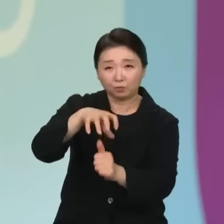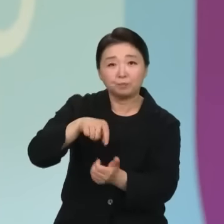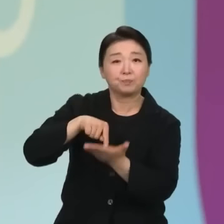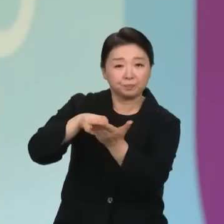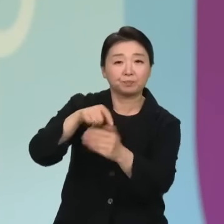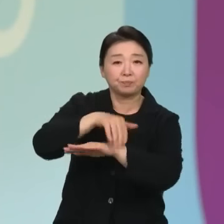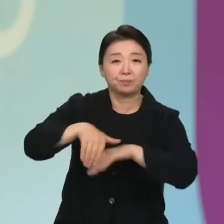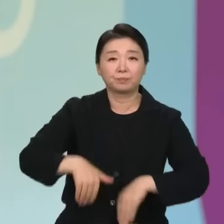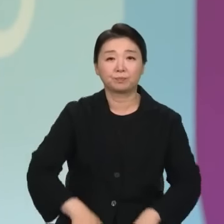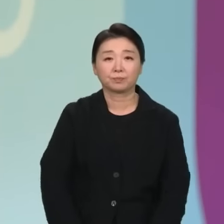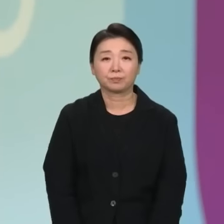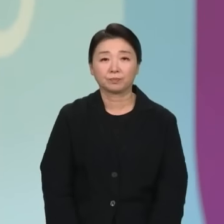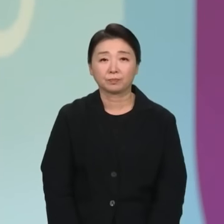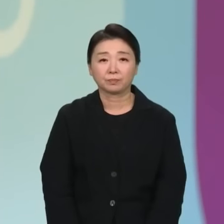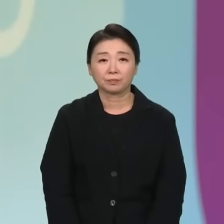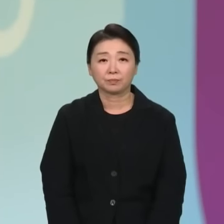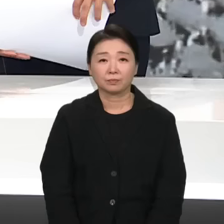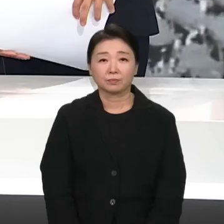JTBC 정영재입니다.